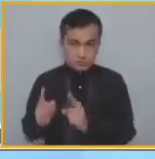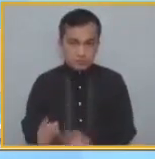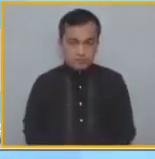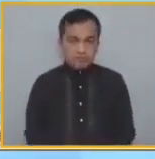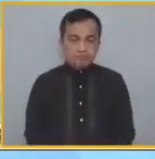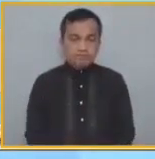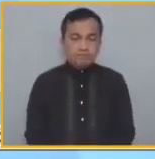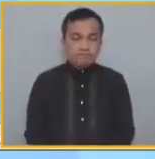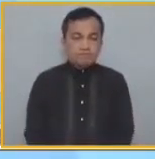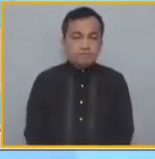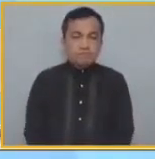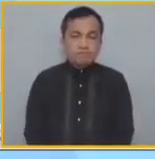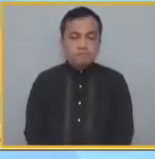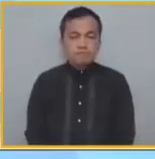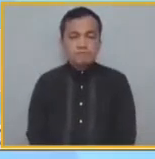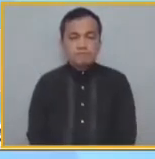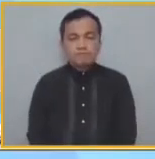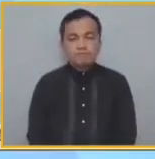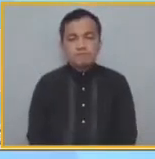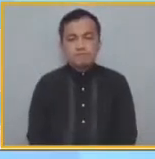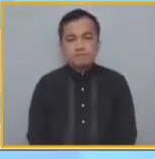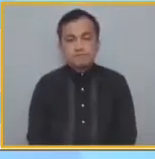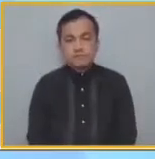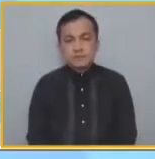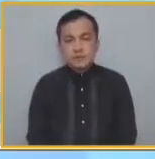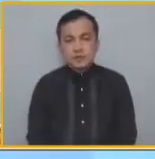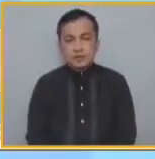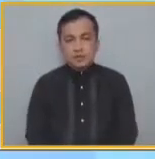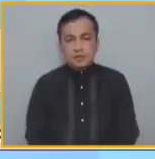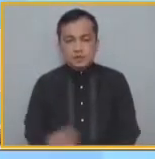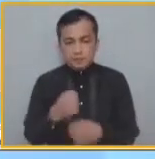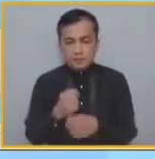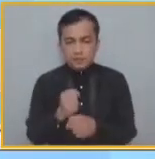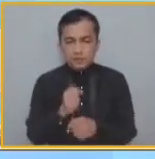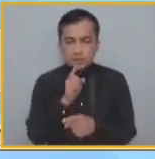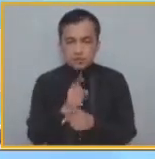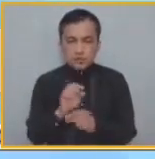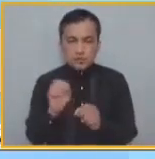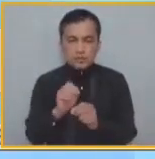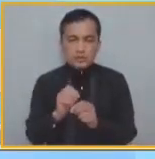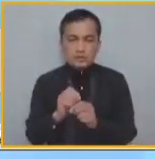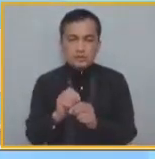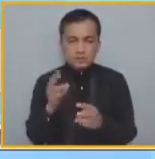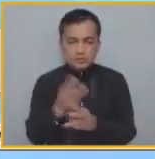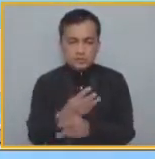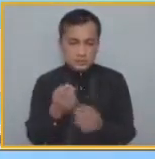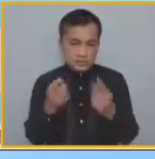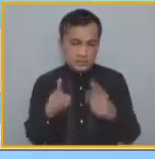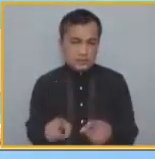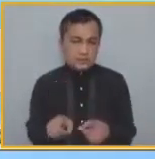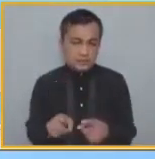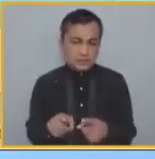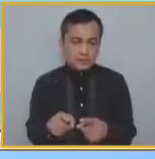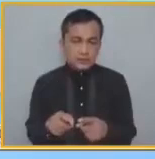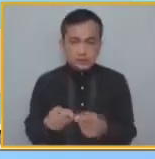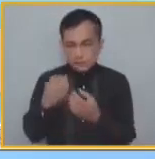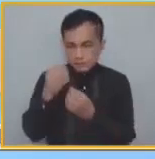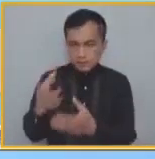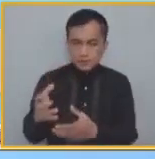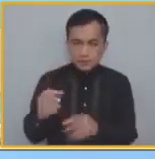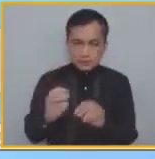that these untoward incidents will not happen again. Which we have made that clear to the Chinese,